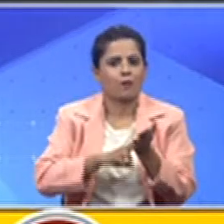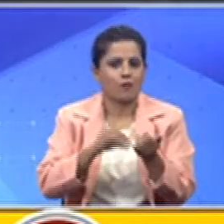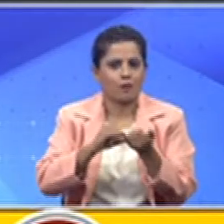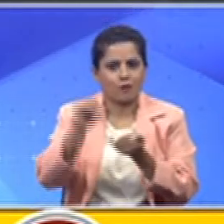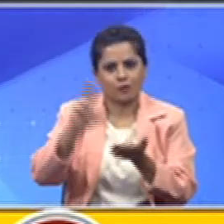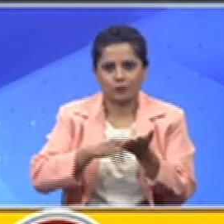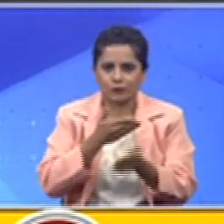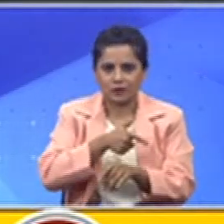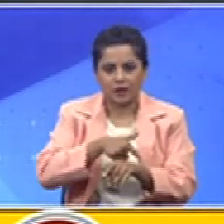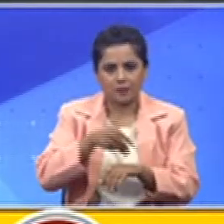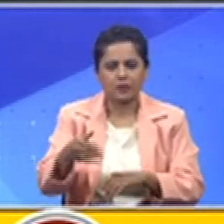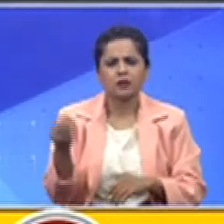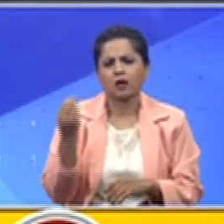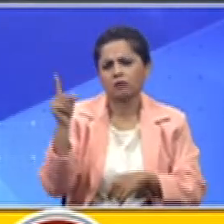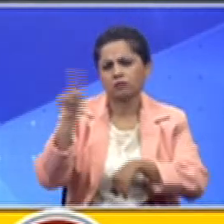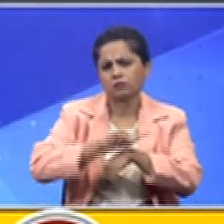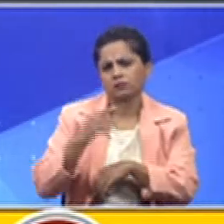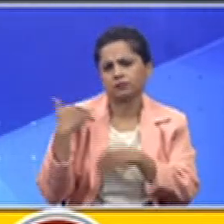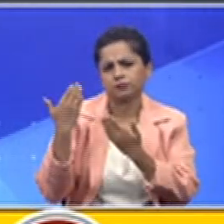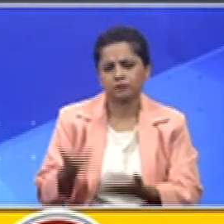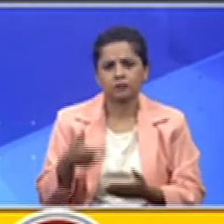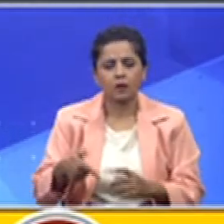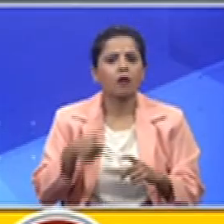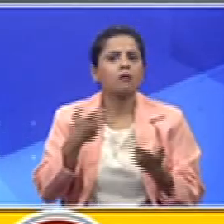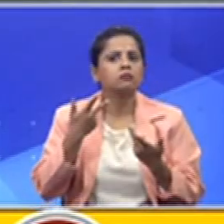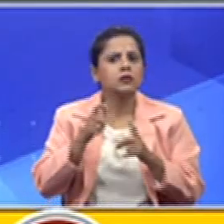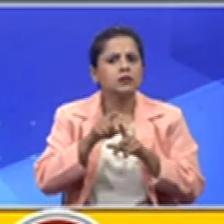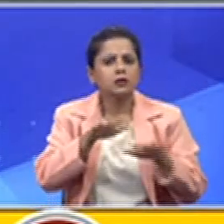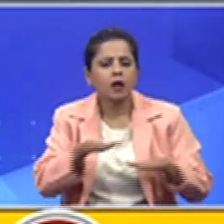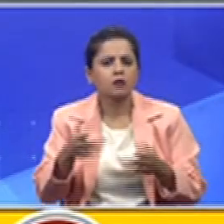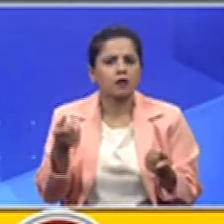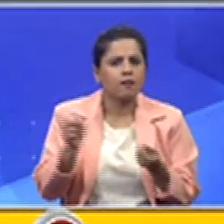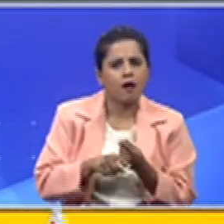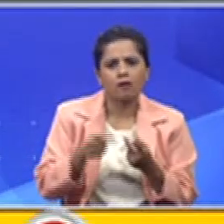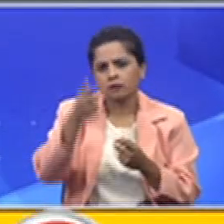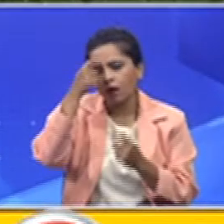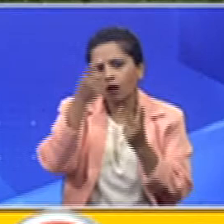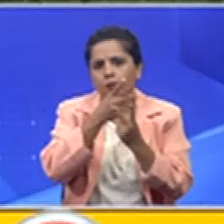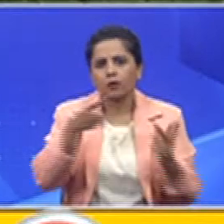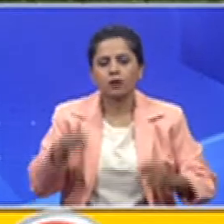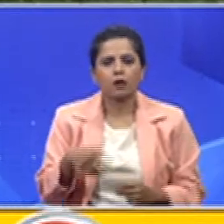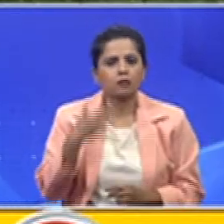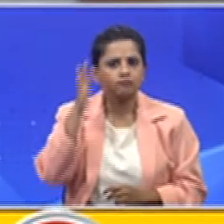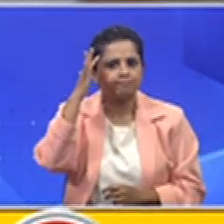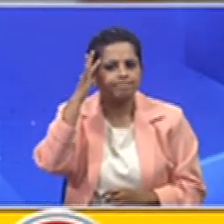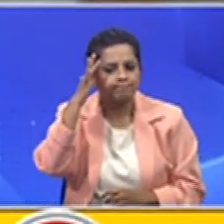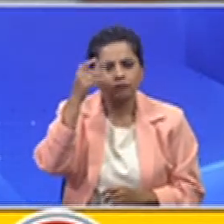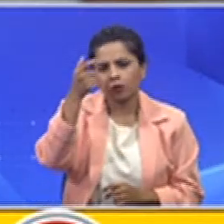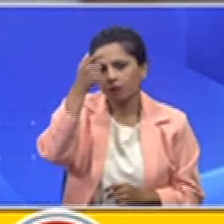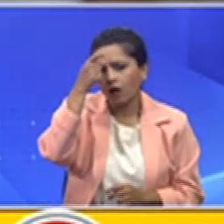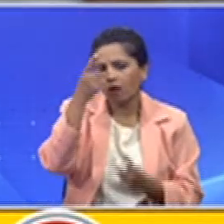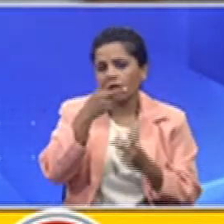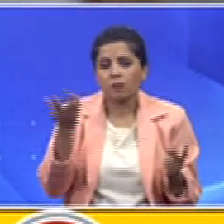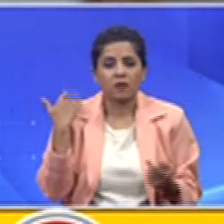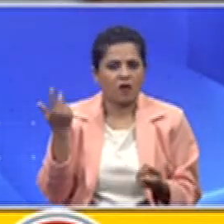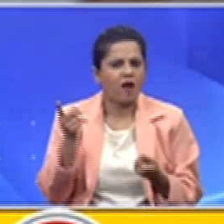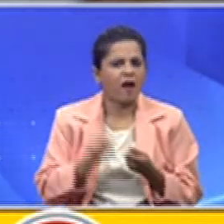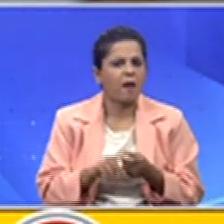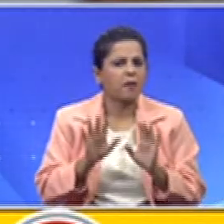कुछ दिन प्राकृतिक आपदाओं के कारण चिंता और परेशानी से भरे रहे